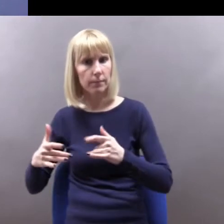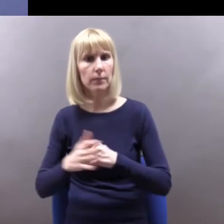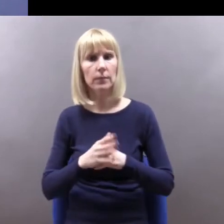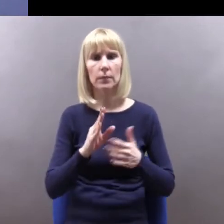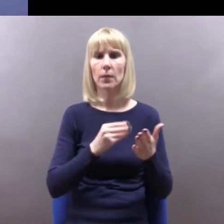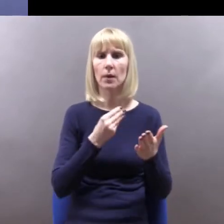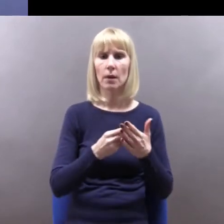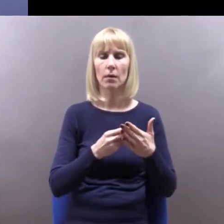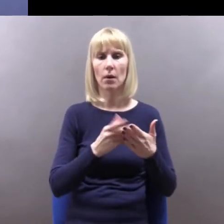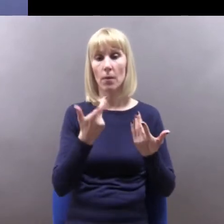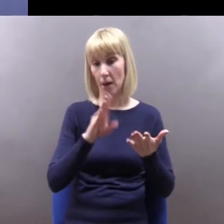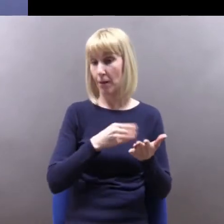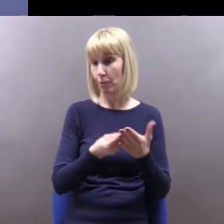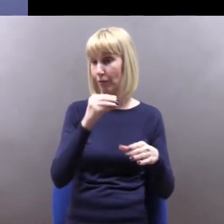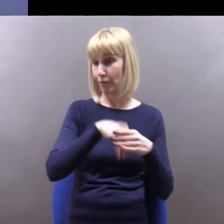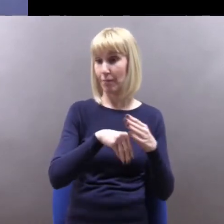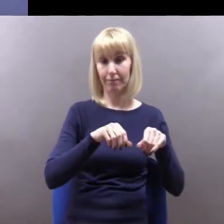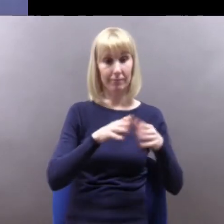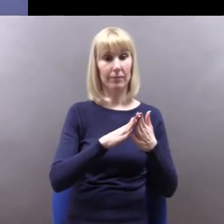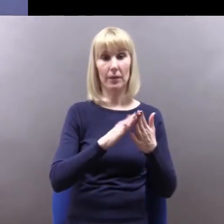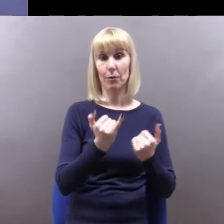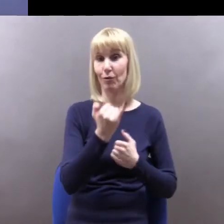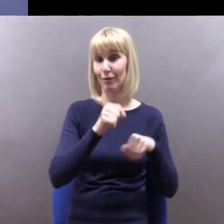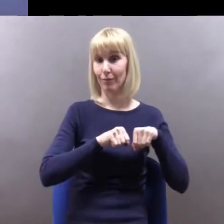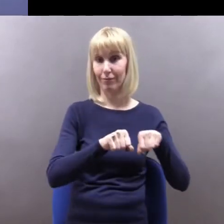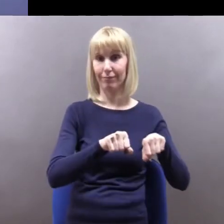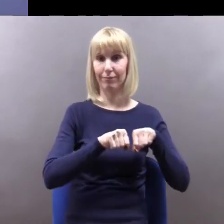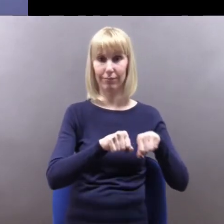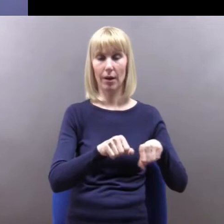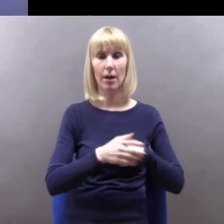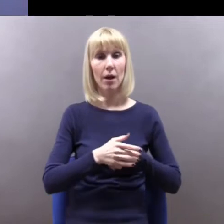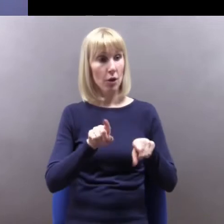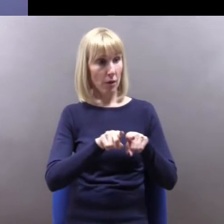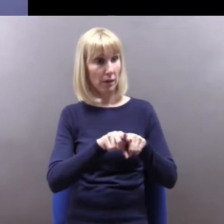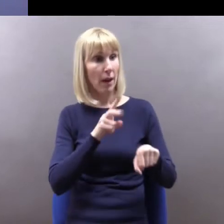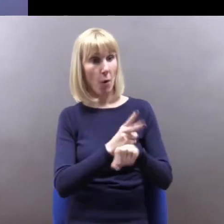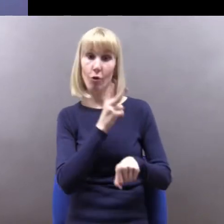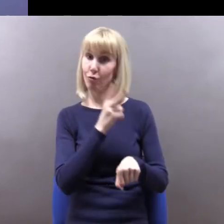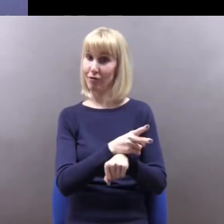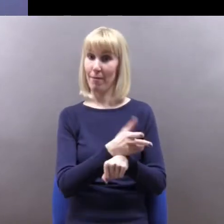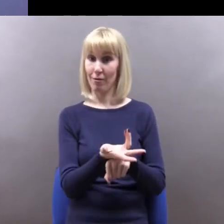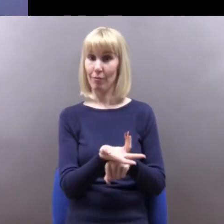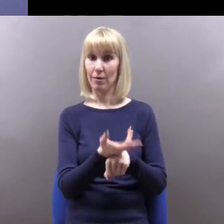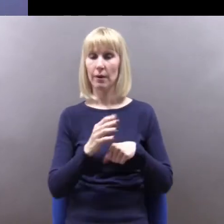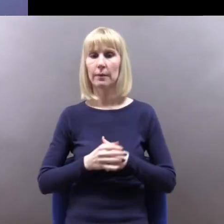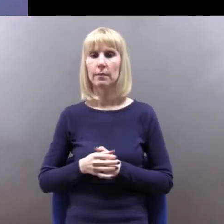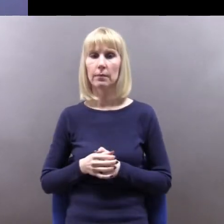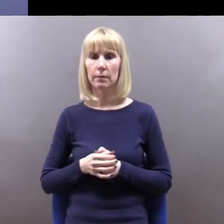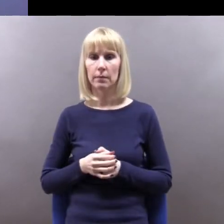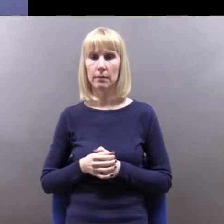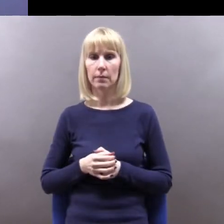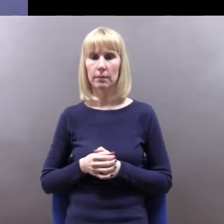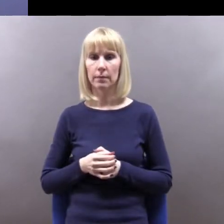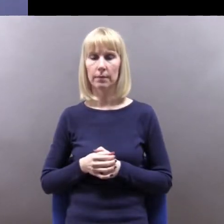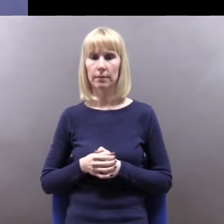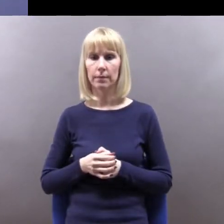nie poruszyliśmy jeszcze tematu osób z wózkiem dziecięcym, a to też jest dostępność. Zatem wracając